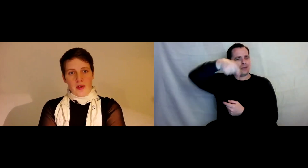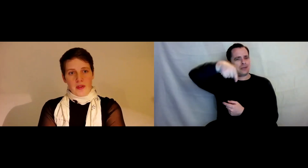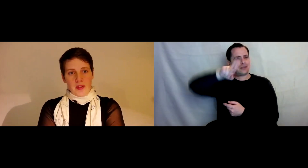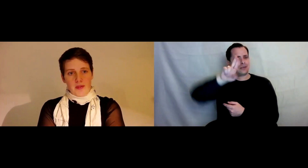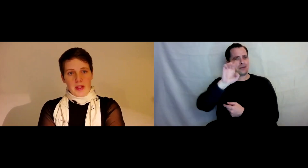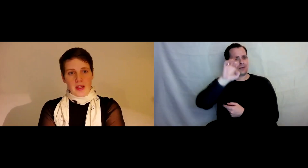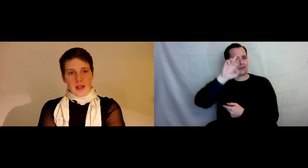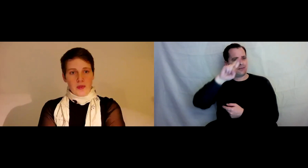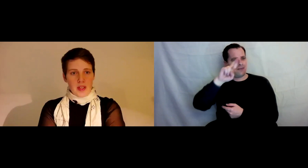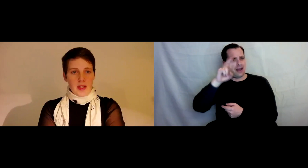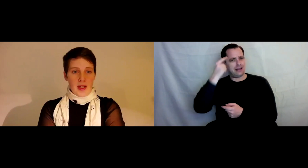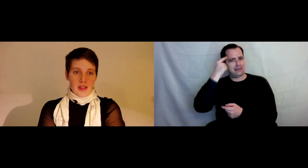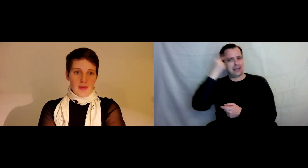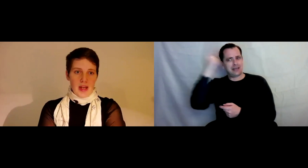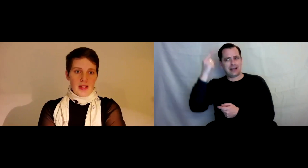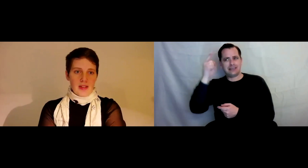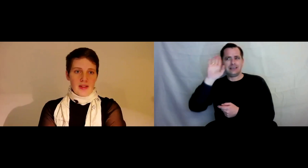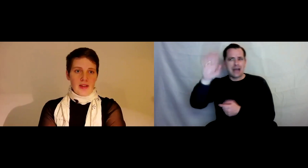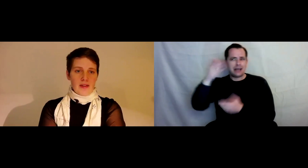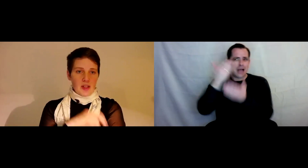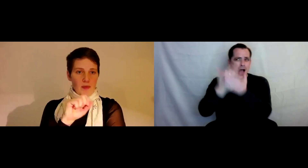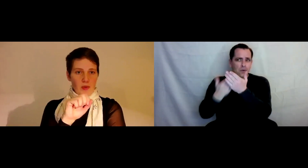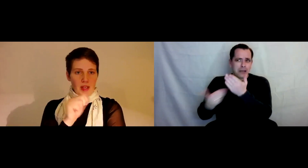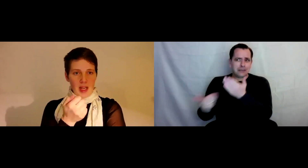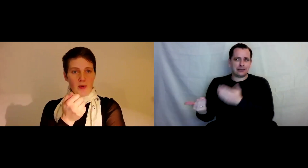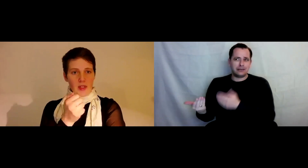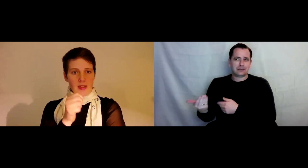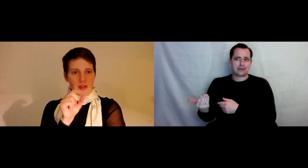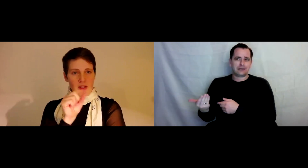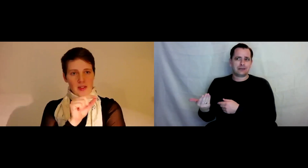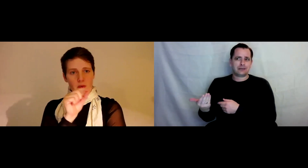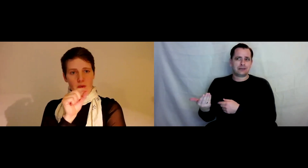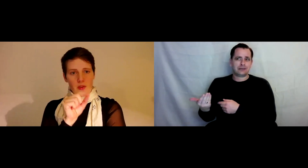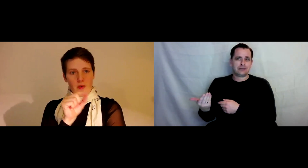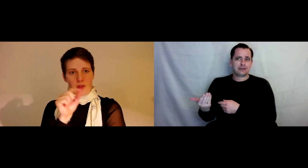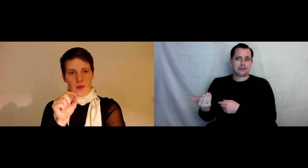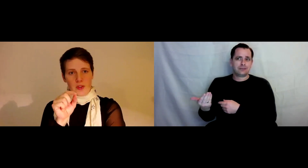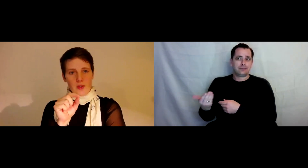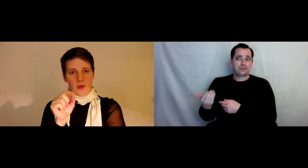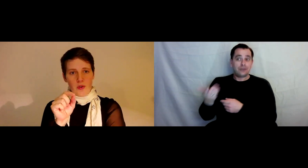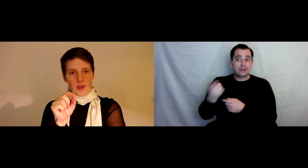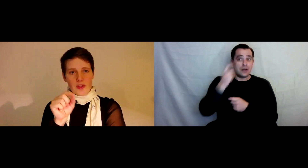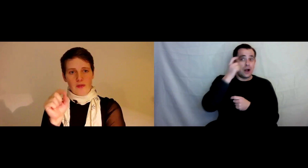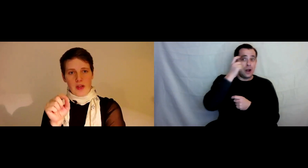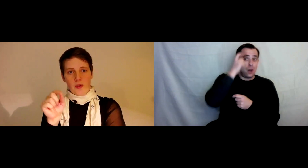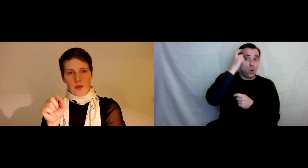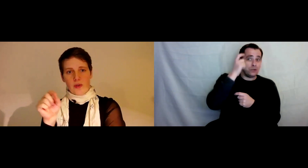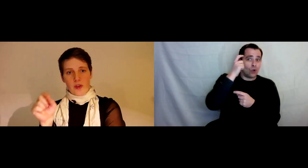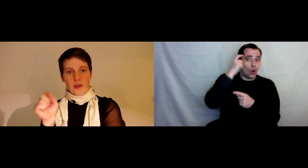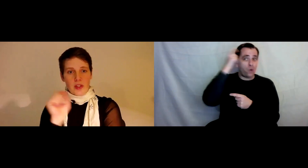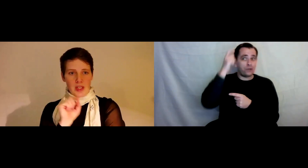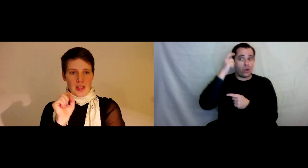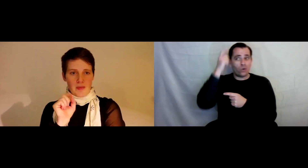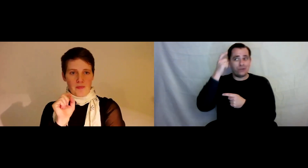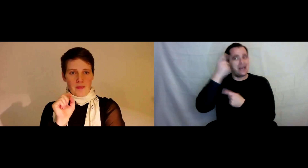Argumentationslinien häufig, die für mich als Physikerin relativ leicht sieht man, wo der Knackpunkt ist. Also das ist logisch, logisch, logisch, unlogisch und wieder logisch, logisch,